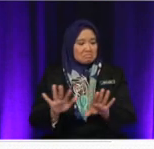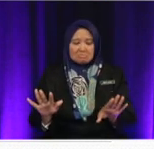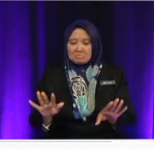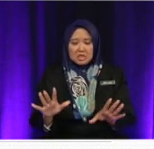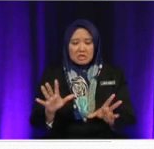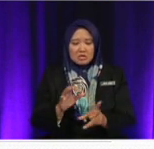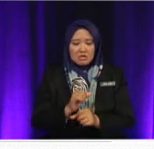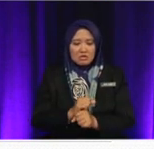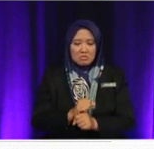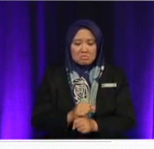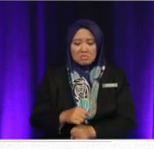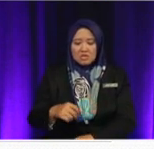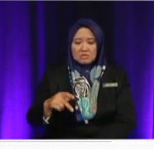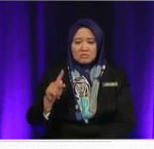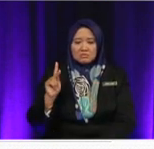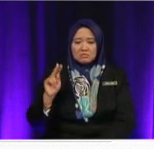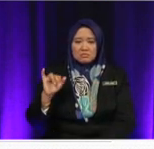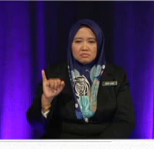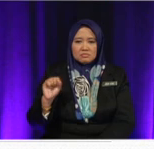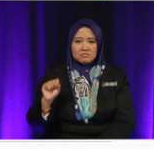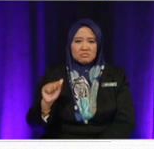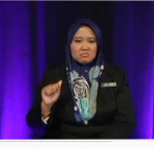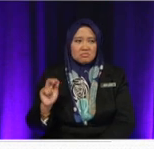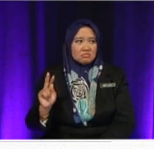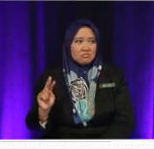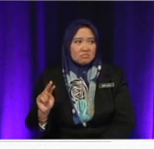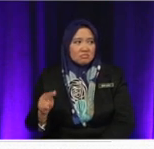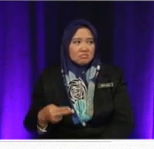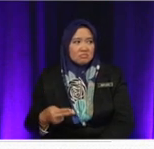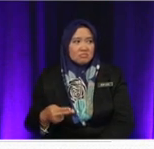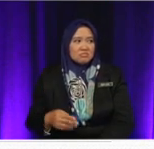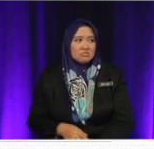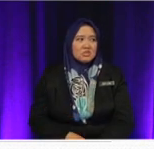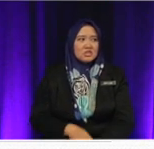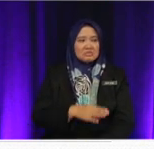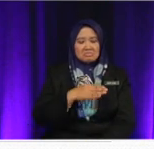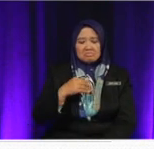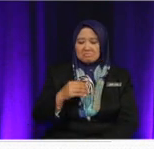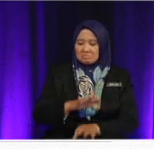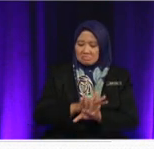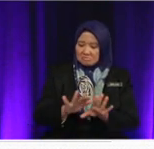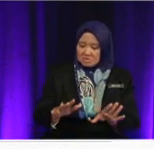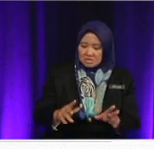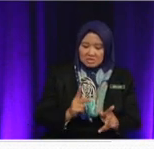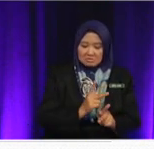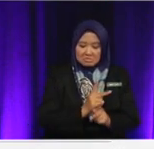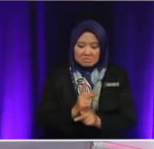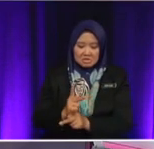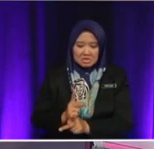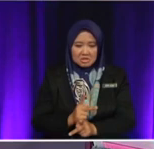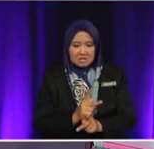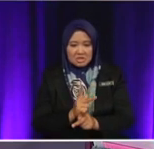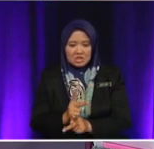Kain Cantik Serian Berhad juga didapati merosot kerana Encik Fauzi kurang menjaga kebajikan pekerjanya. Murid boleh